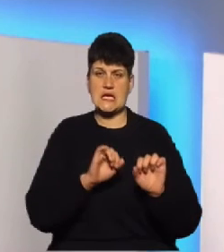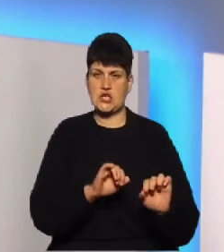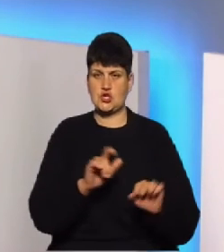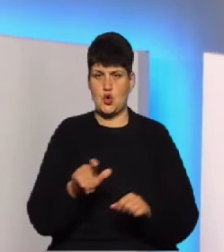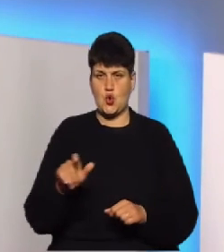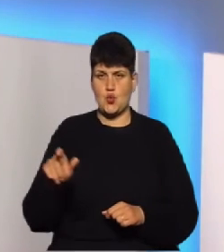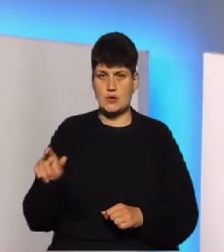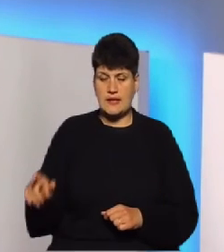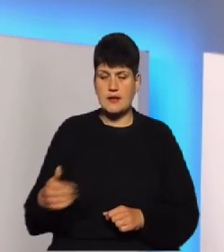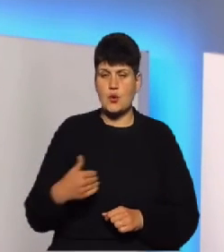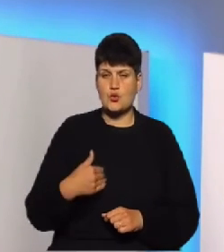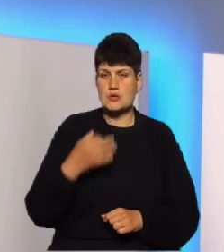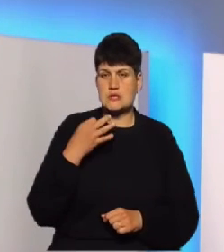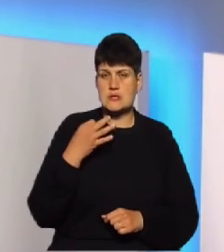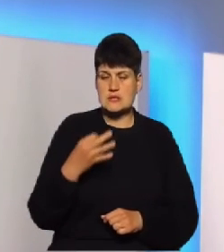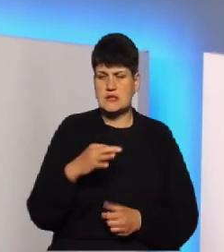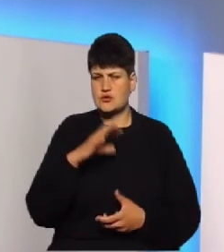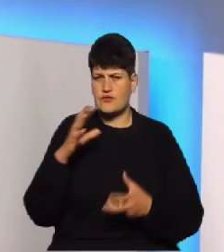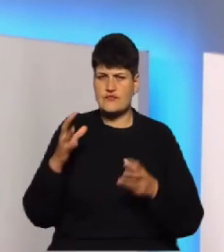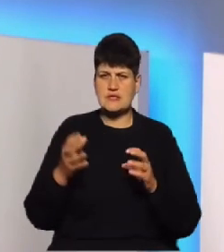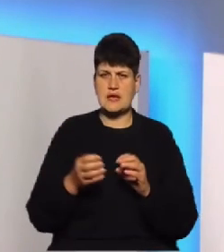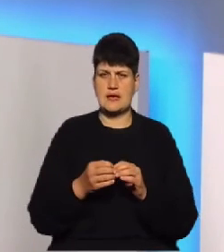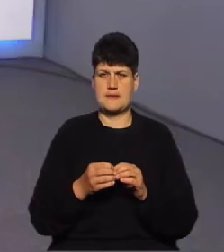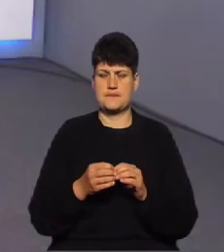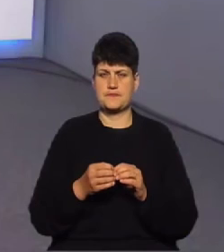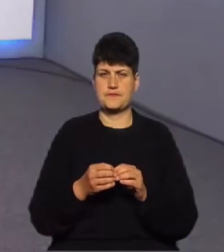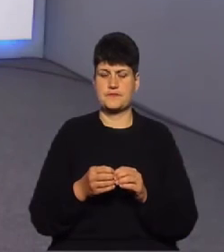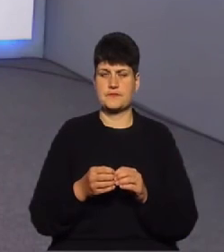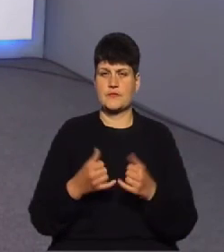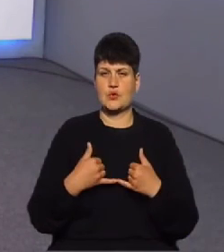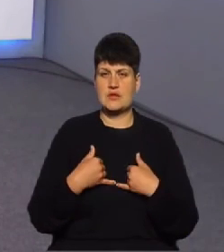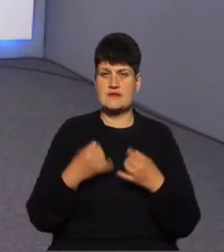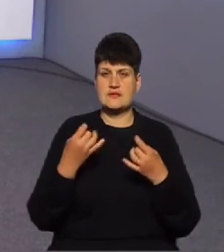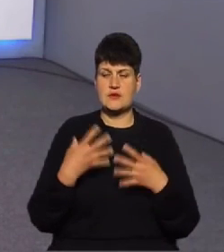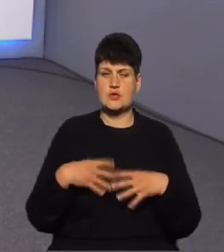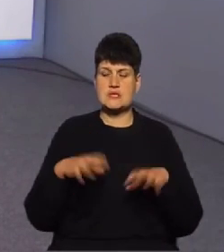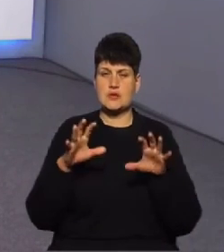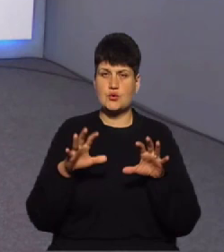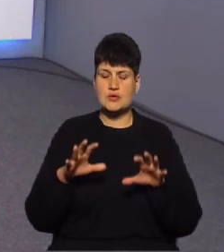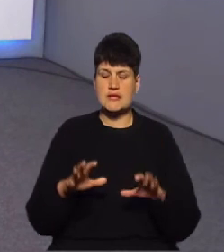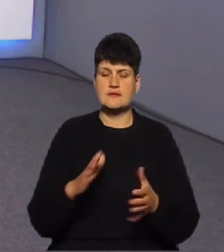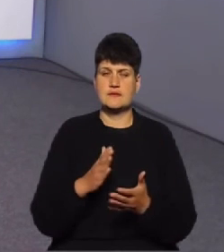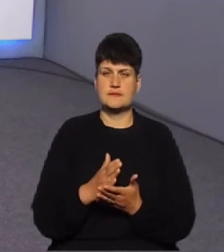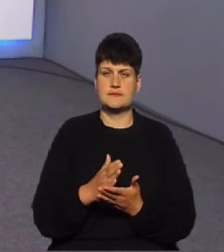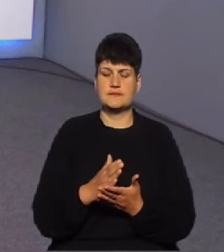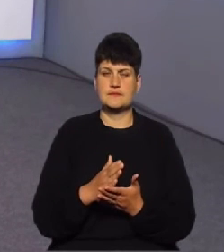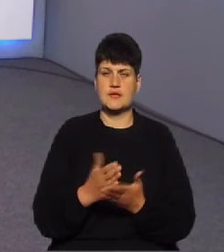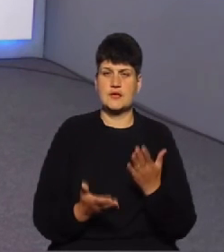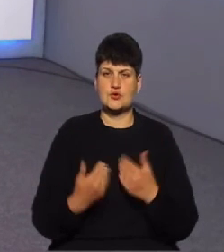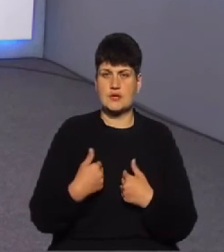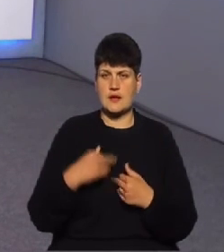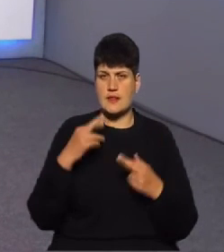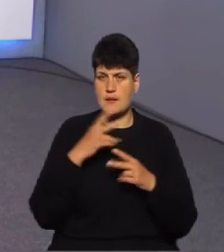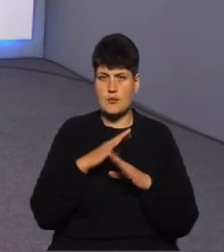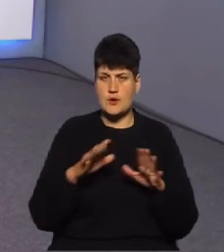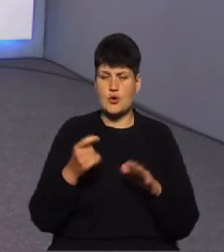що взагалі в нас в цивільному законодавстві діє, якщо я не помиляюся, 1166